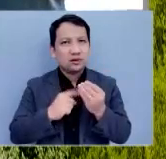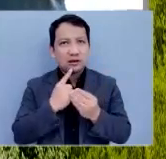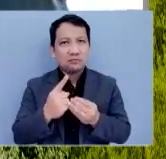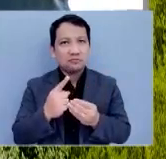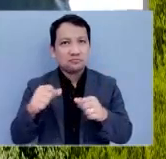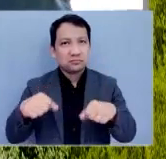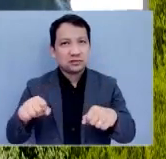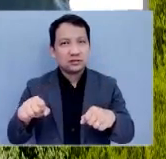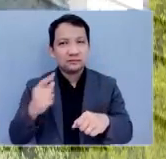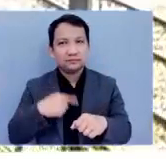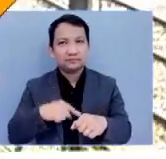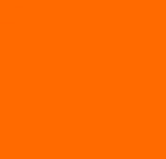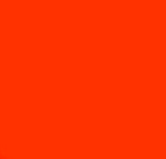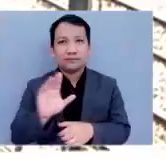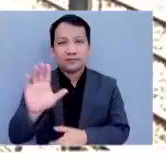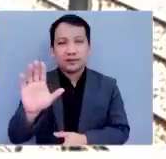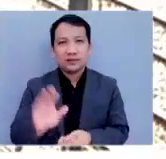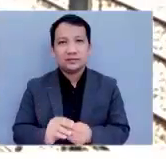rider?